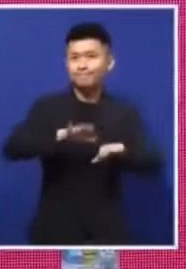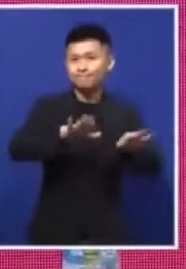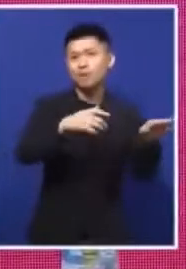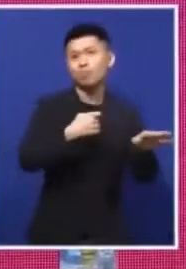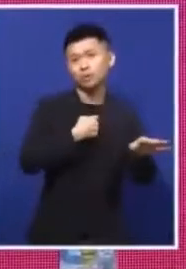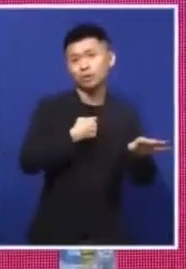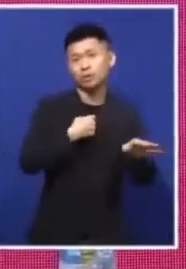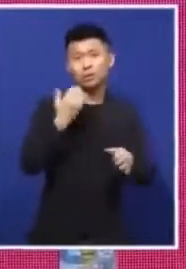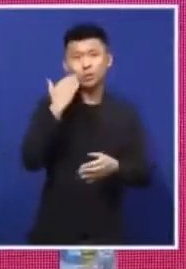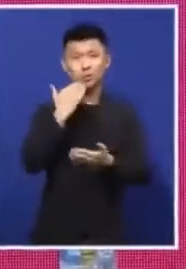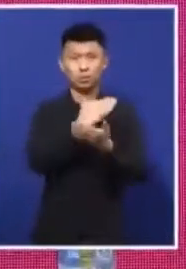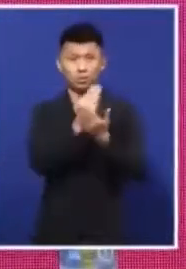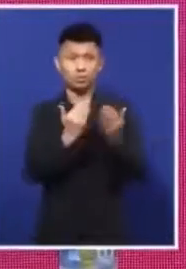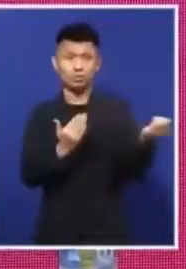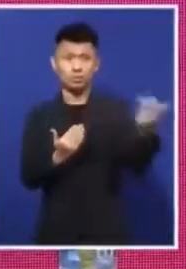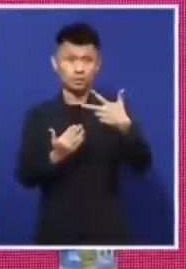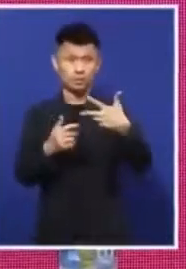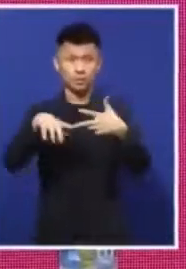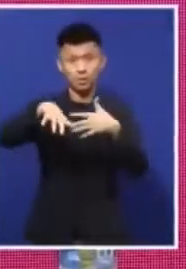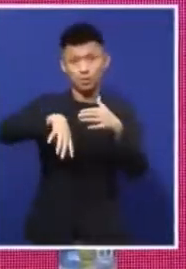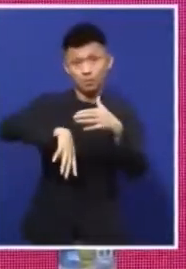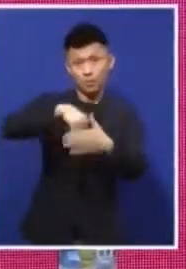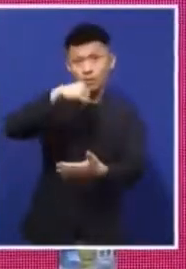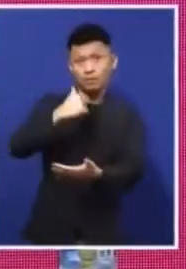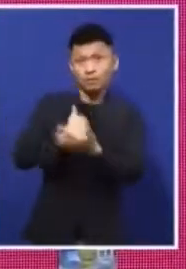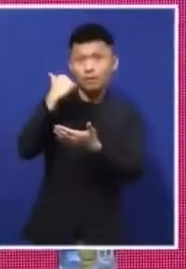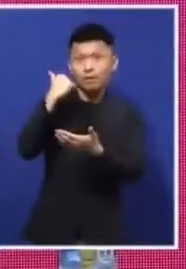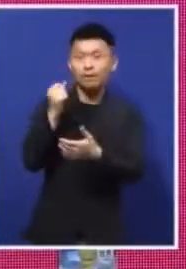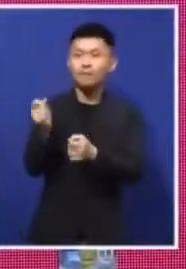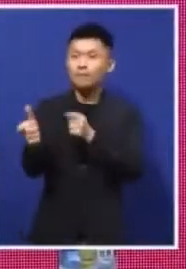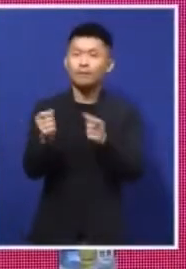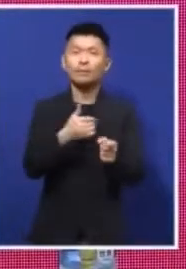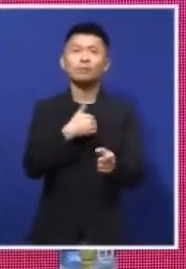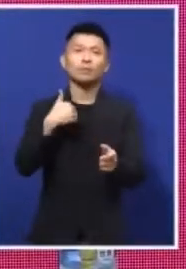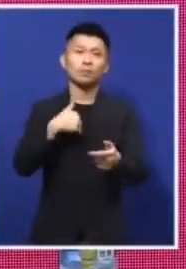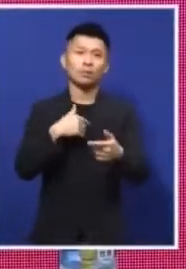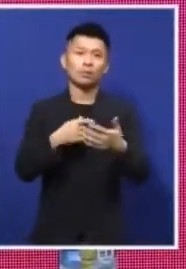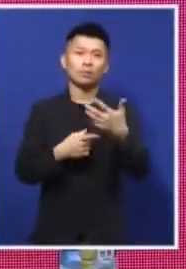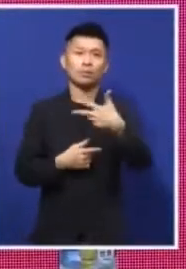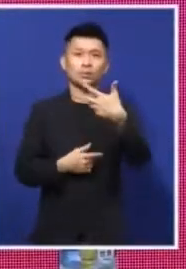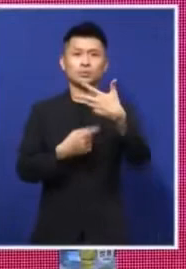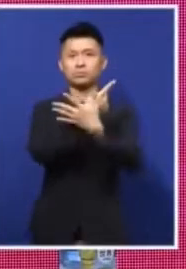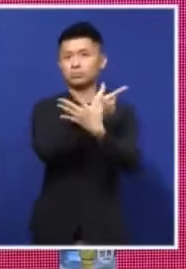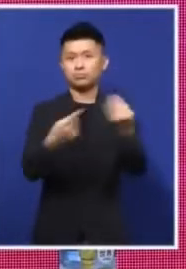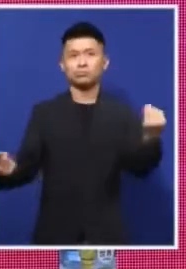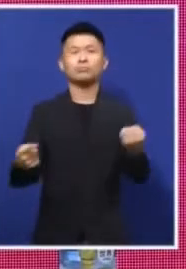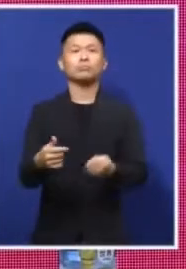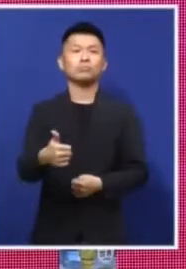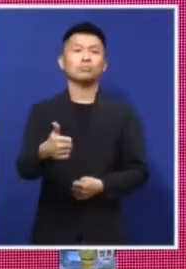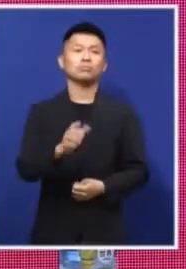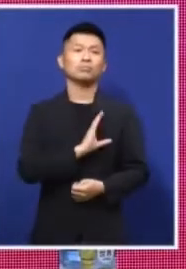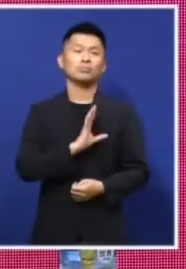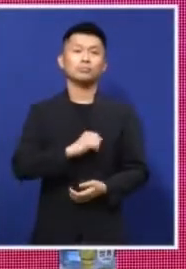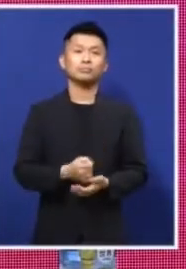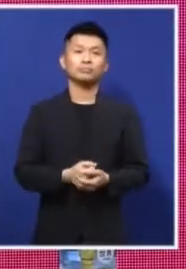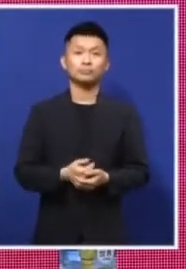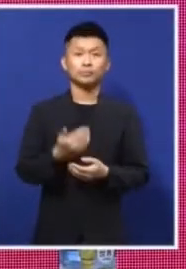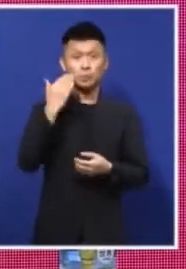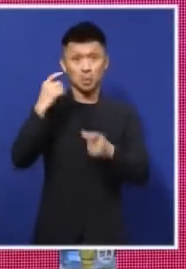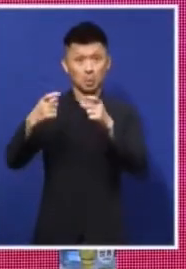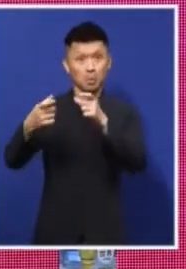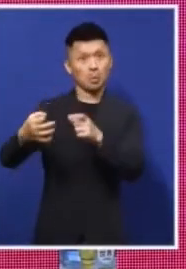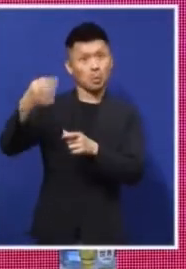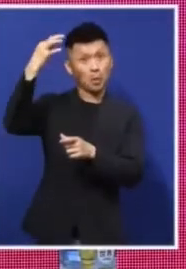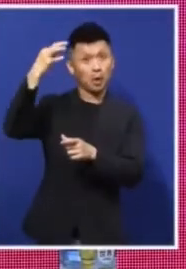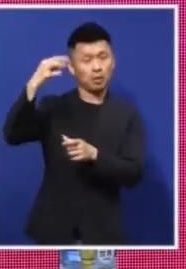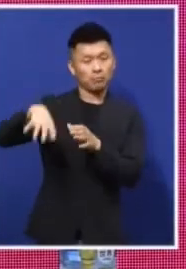种如果抽到还是都用得到的话，那当然是七种都勾是最有利的，因为就算你只勾面额高的，那也未必